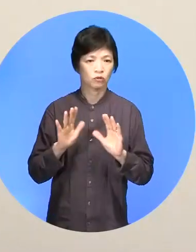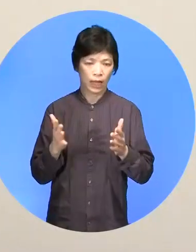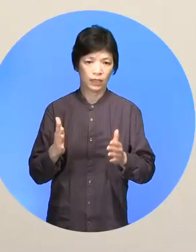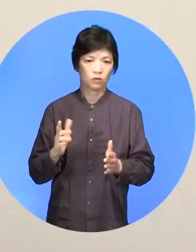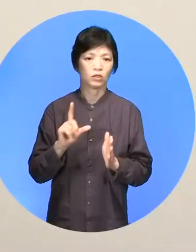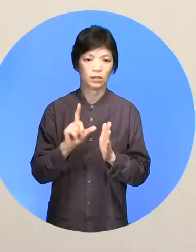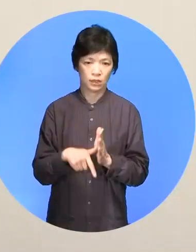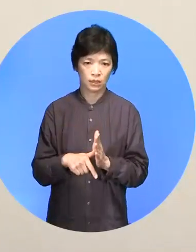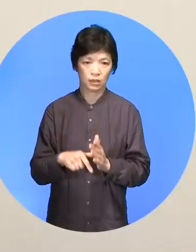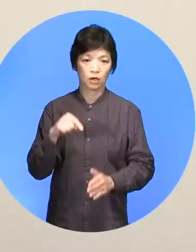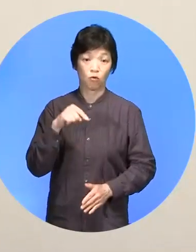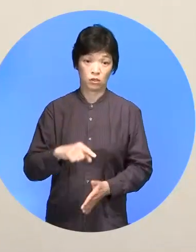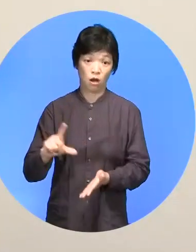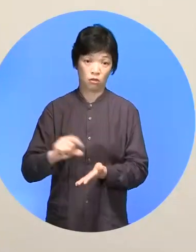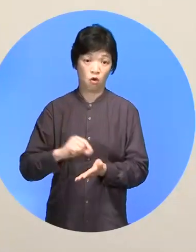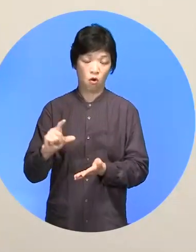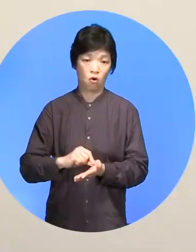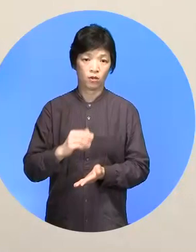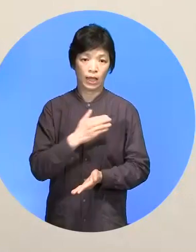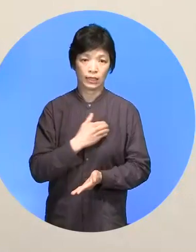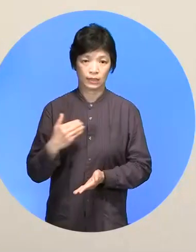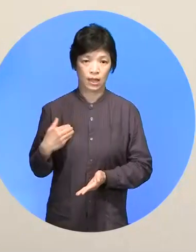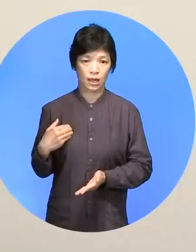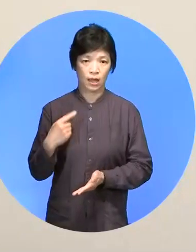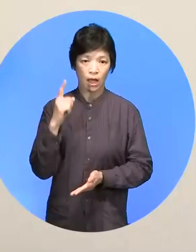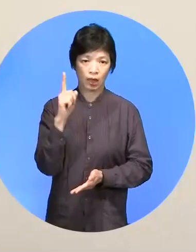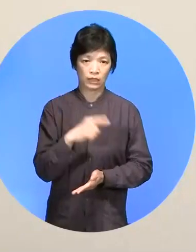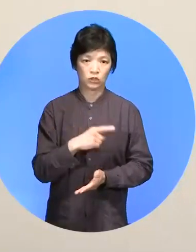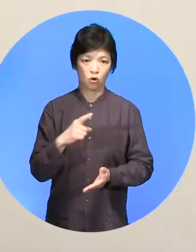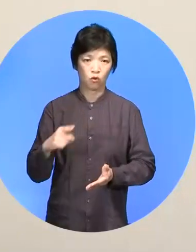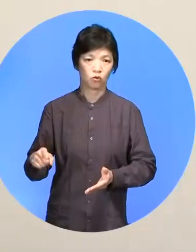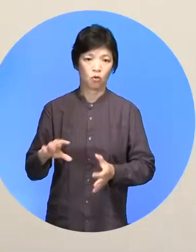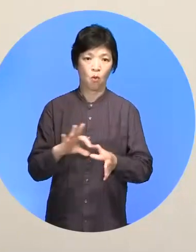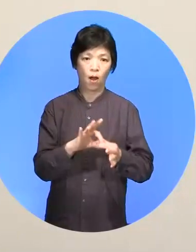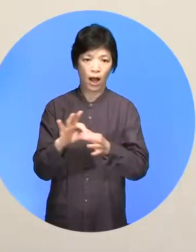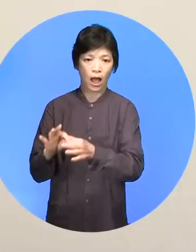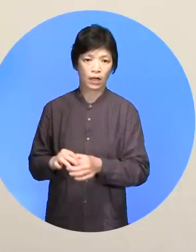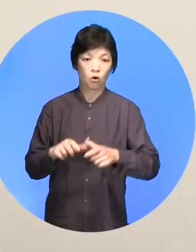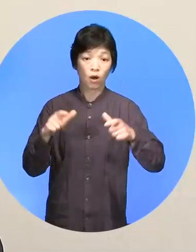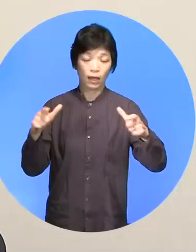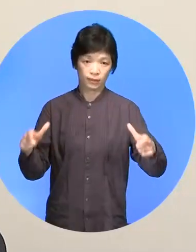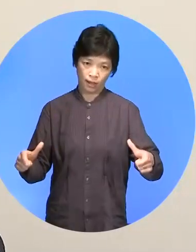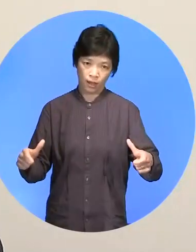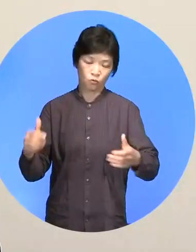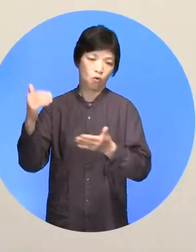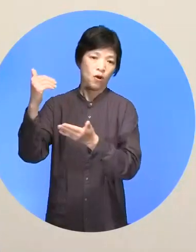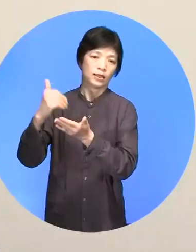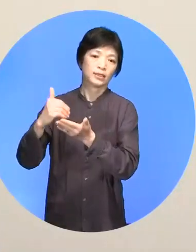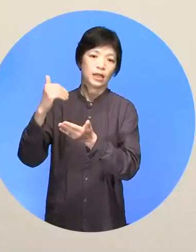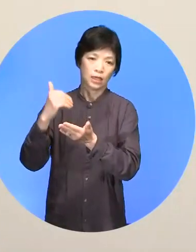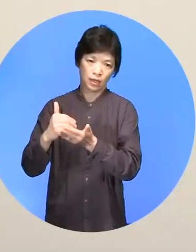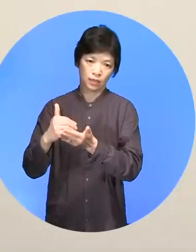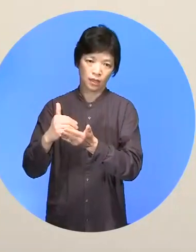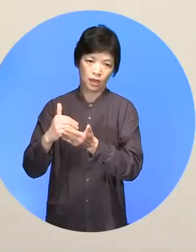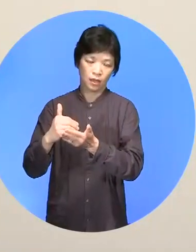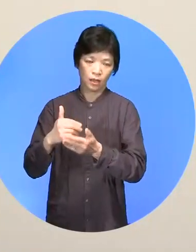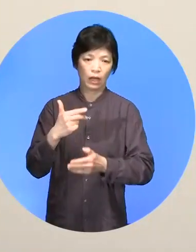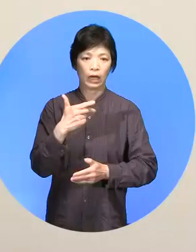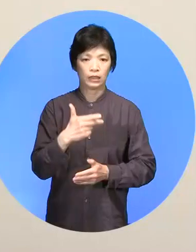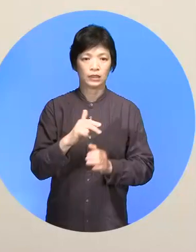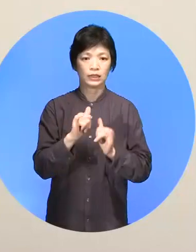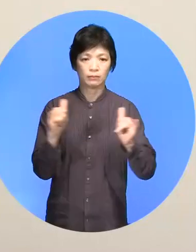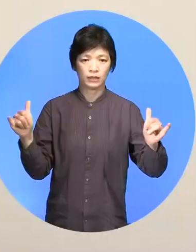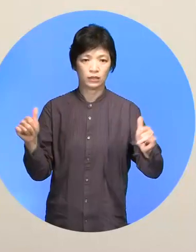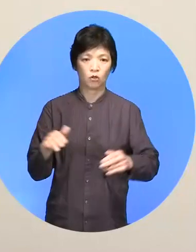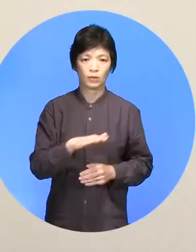利用できて、そこから本当に人の輪が広がってというようなことをお話しいただいてですね、本当に市民の皆さんと一緒に作り上げて